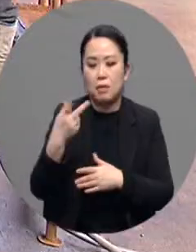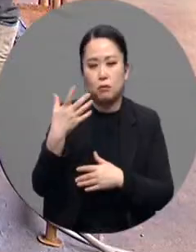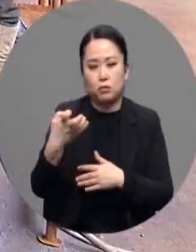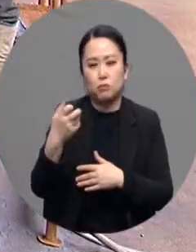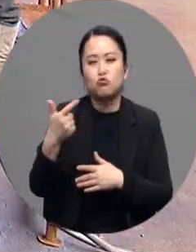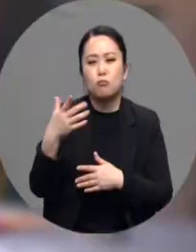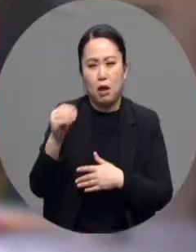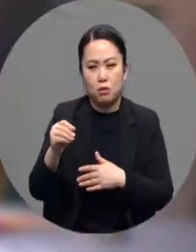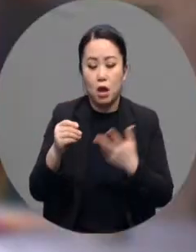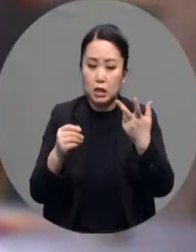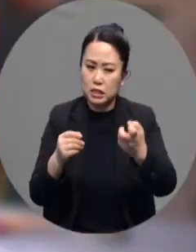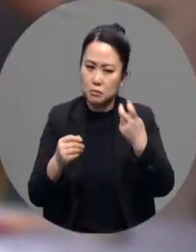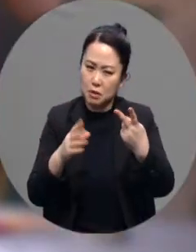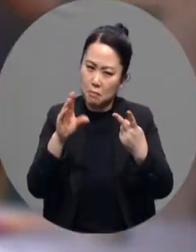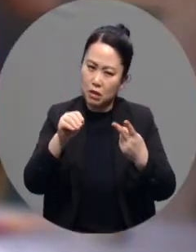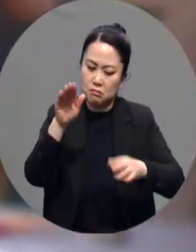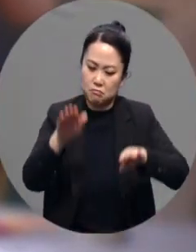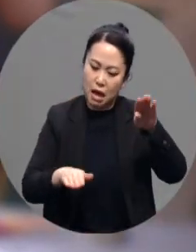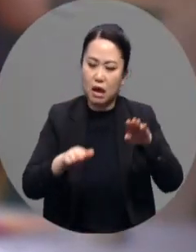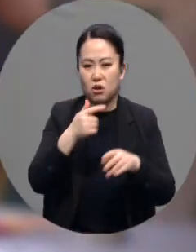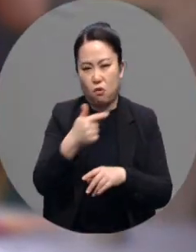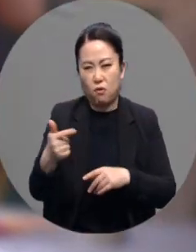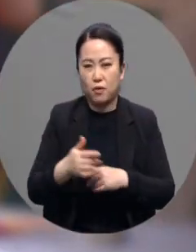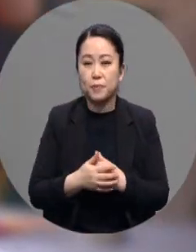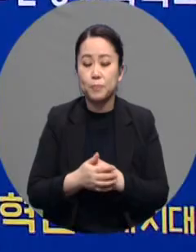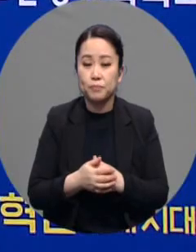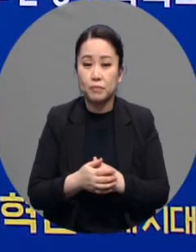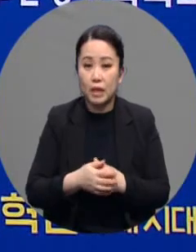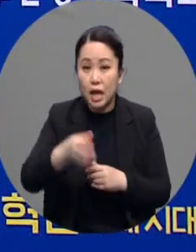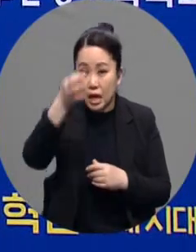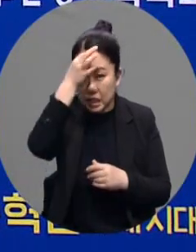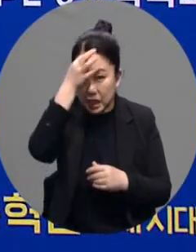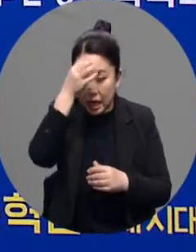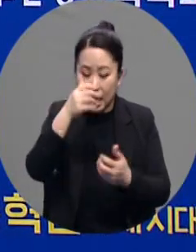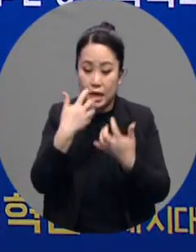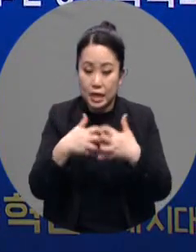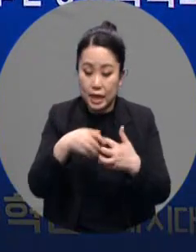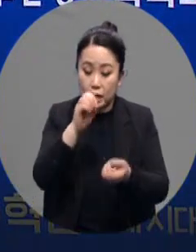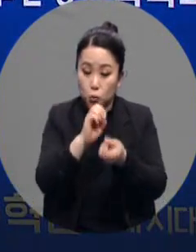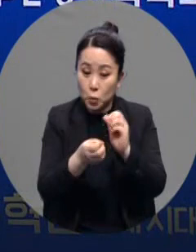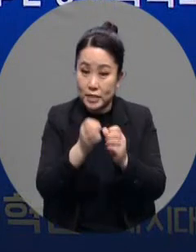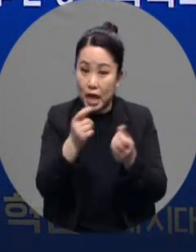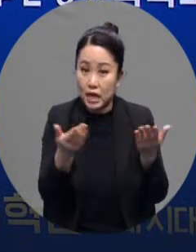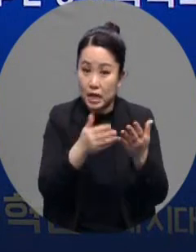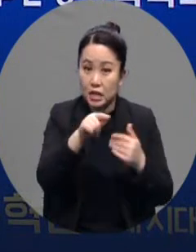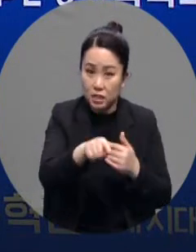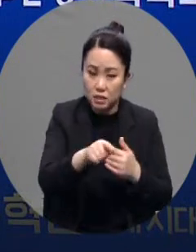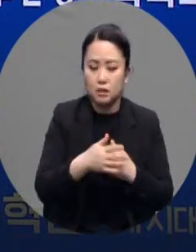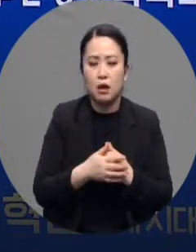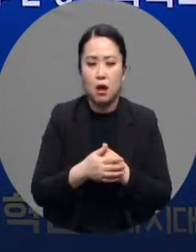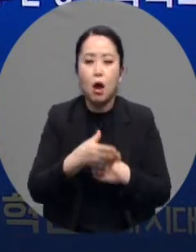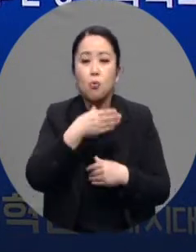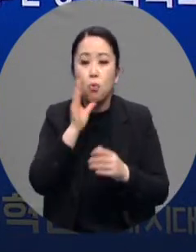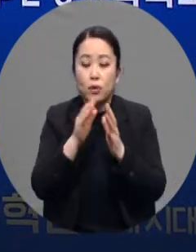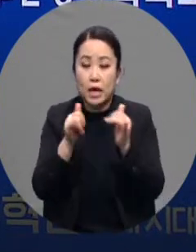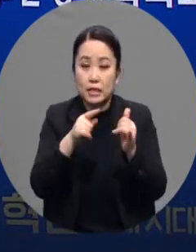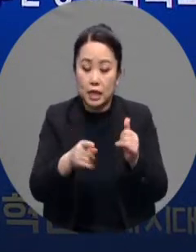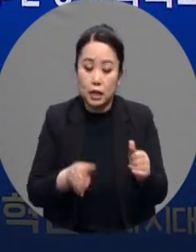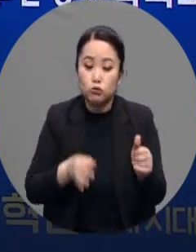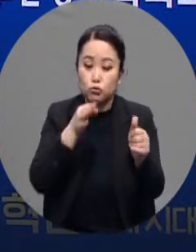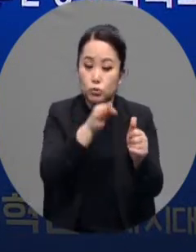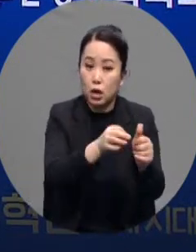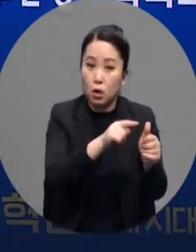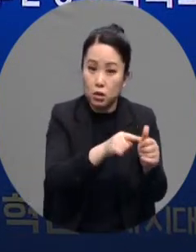원으로 72만 원 정도 격차가 났습니다. 기능 기계 조작 직무에서는 기업이 고령자에게 지급하는 임금이 고령자